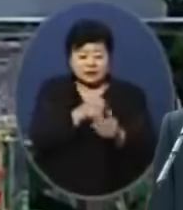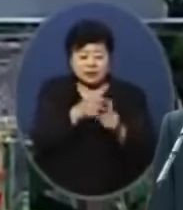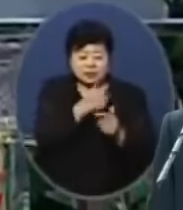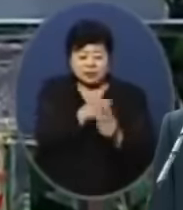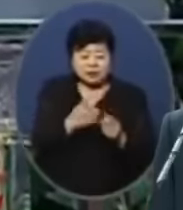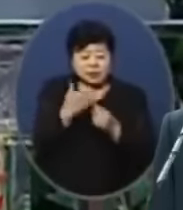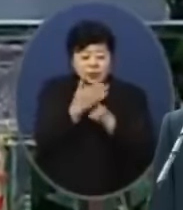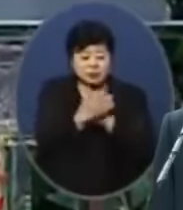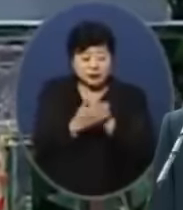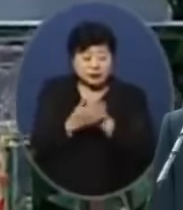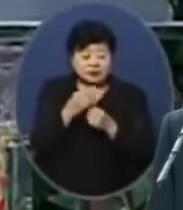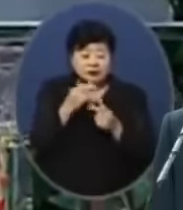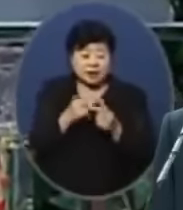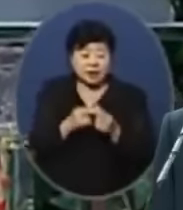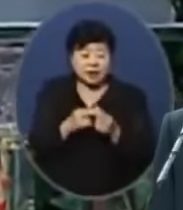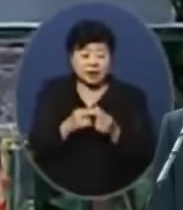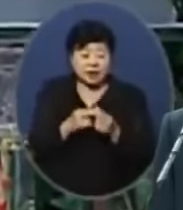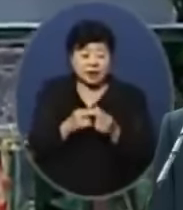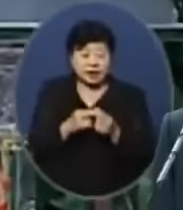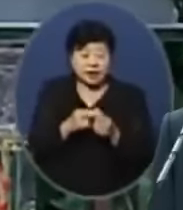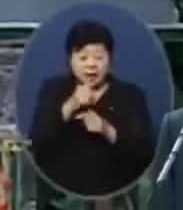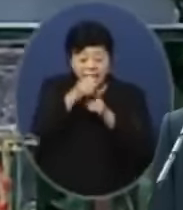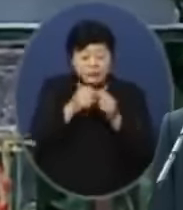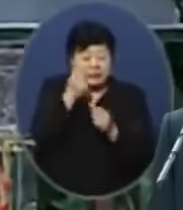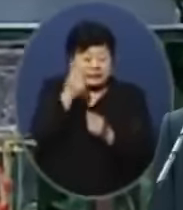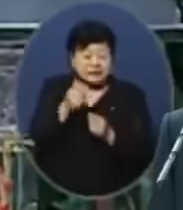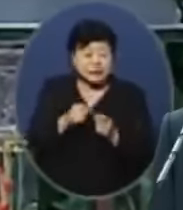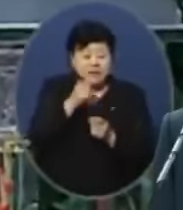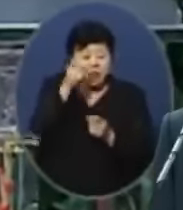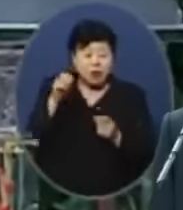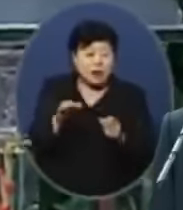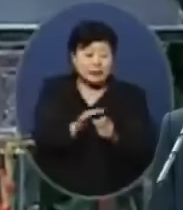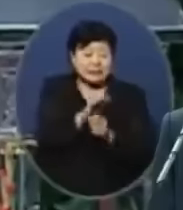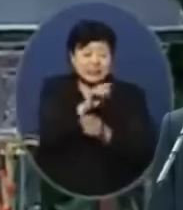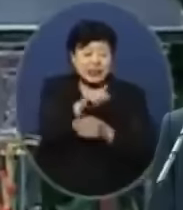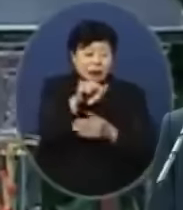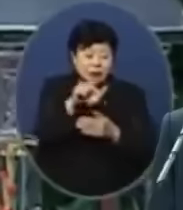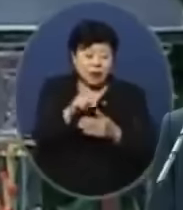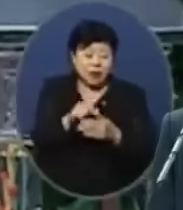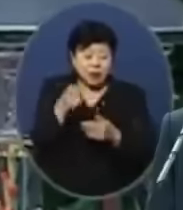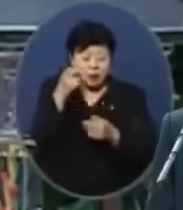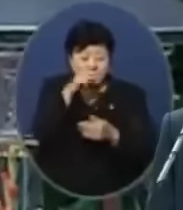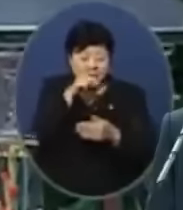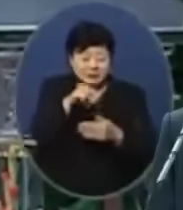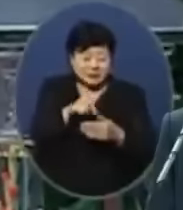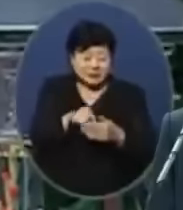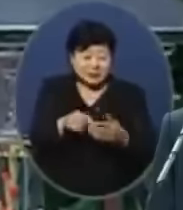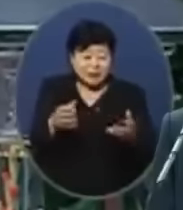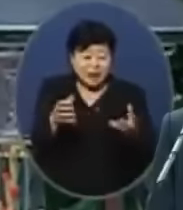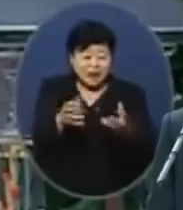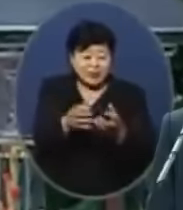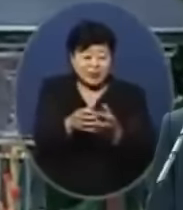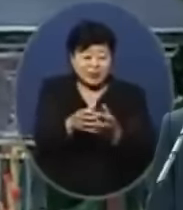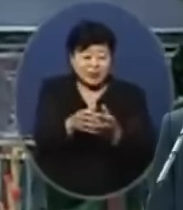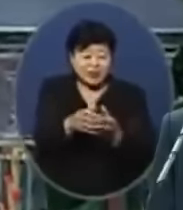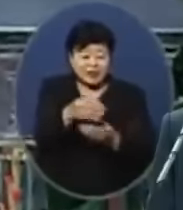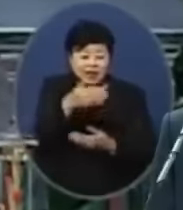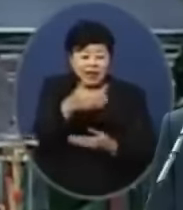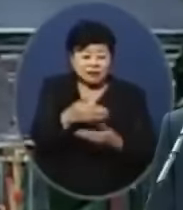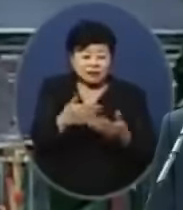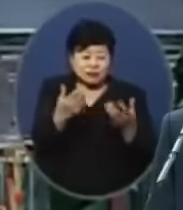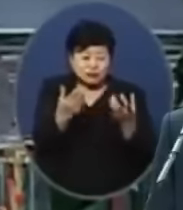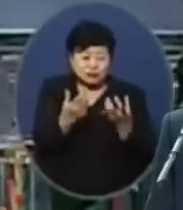예수 그리스도의 무한하신 은혜와 아버지 하나님의 영원하신 사랑과 보혜사 성령님 함께 계시고